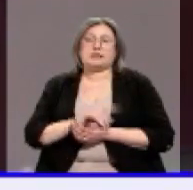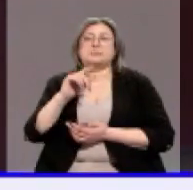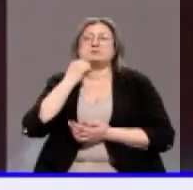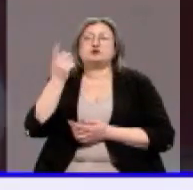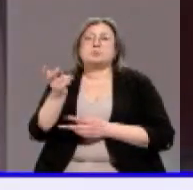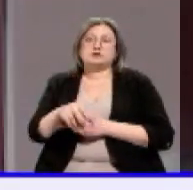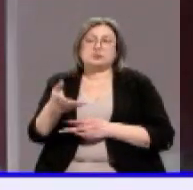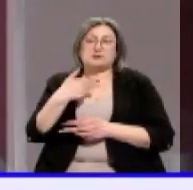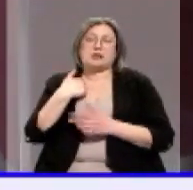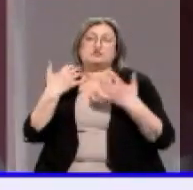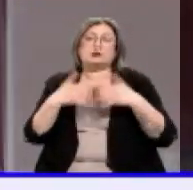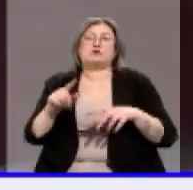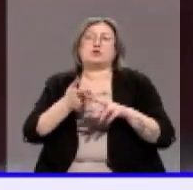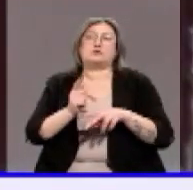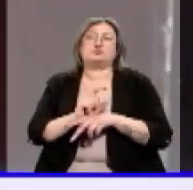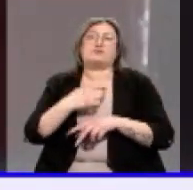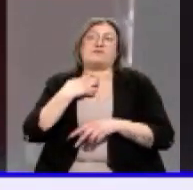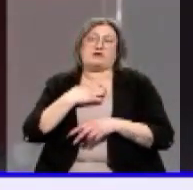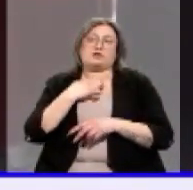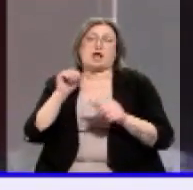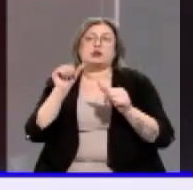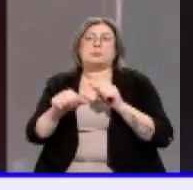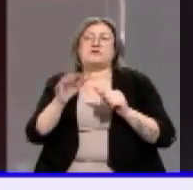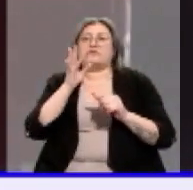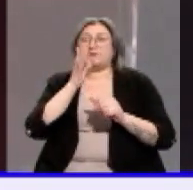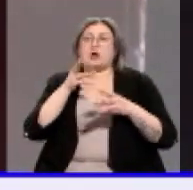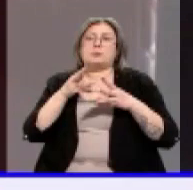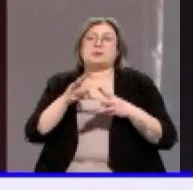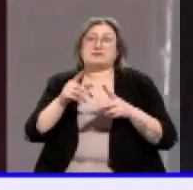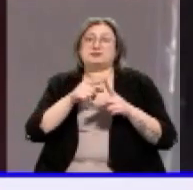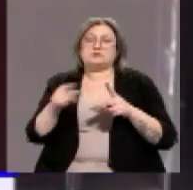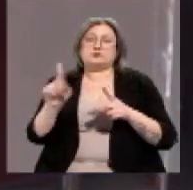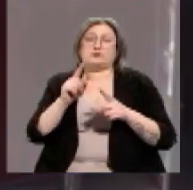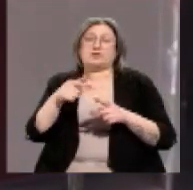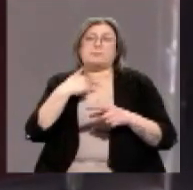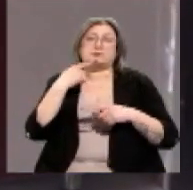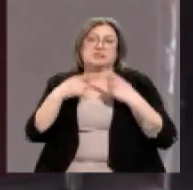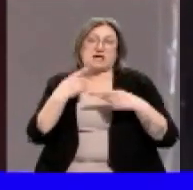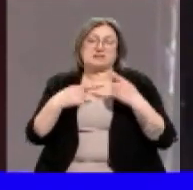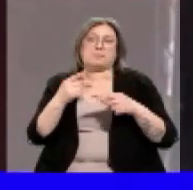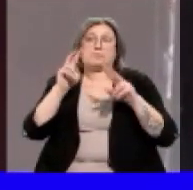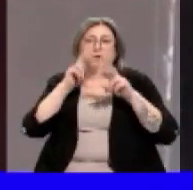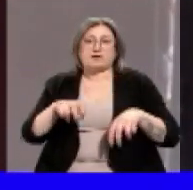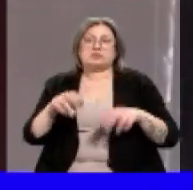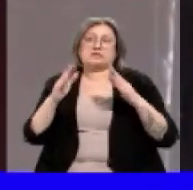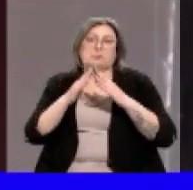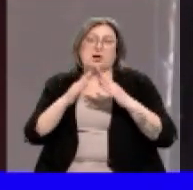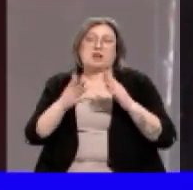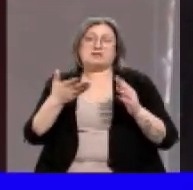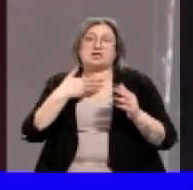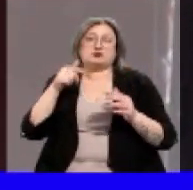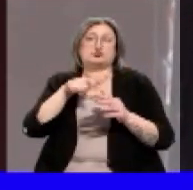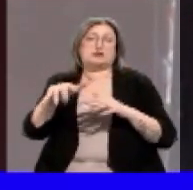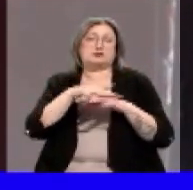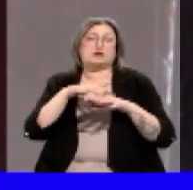Спасибо, что пришли к нам. Я считаю, что это очень важно. Особенно во время отопительного сезона, что вы на постоянной основе проверяете дома наших